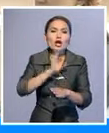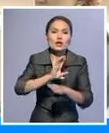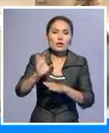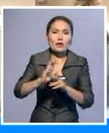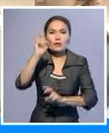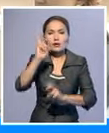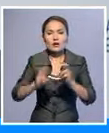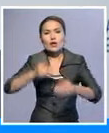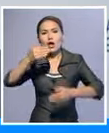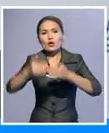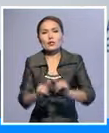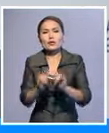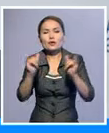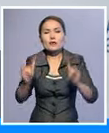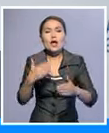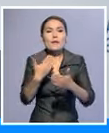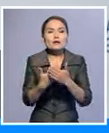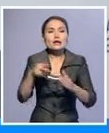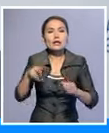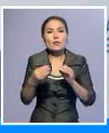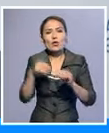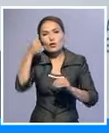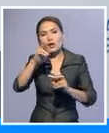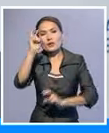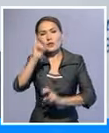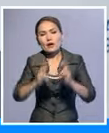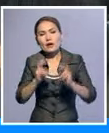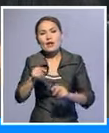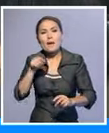кешені қарқынды дамып келеді. Мәселен, 2010 жылы өнеркәсіптің көлемі